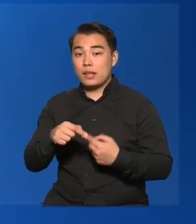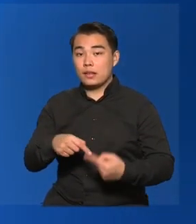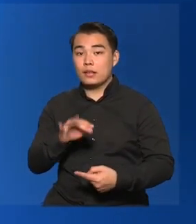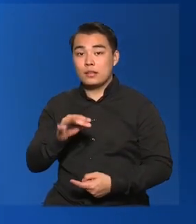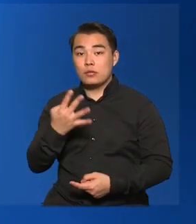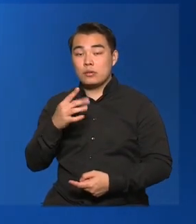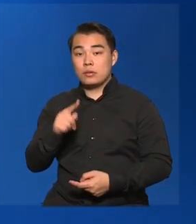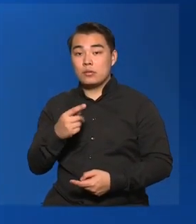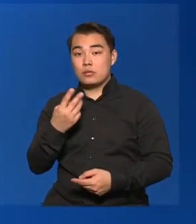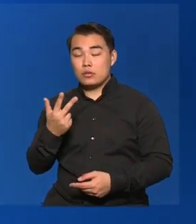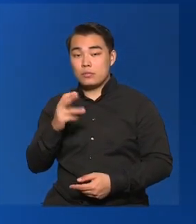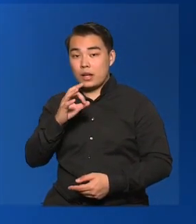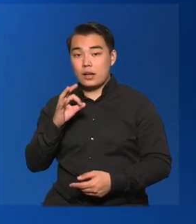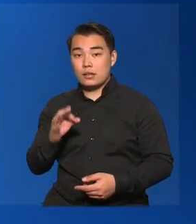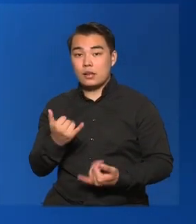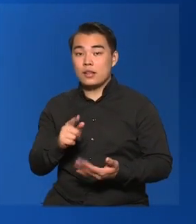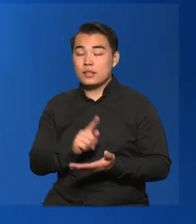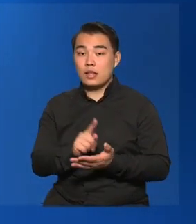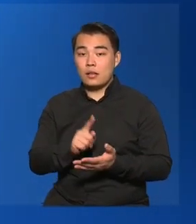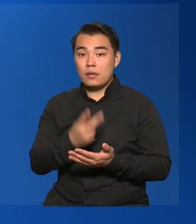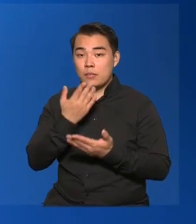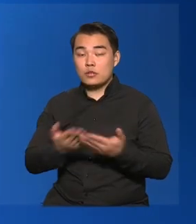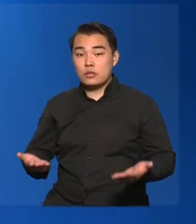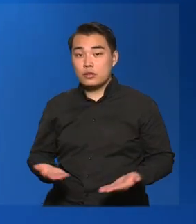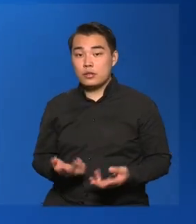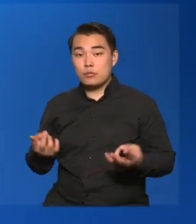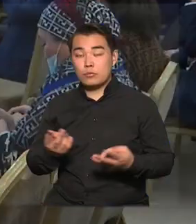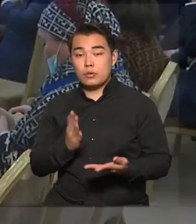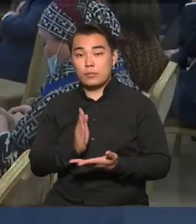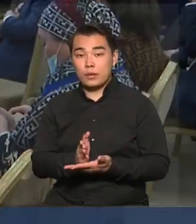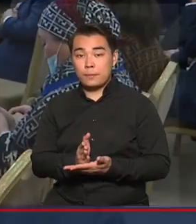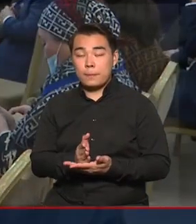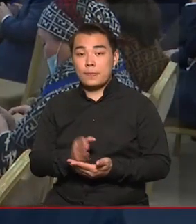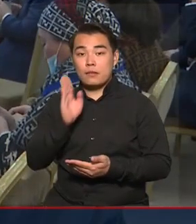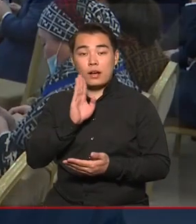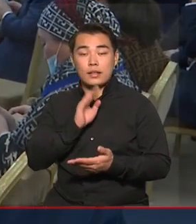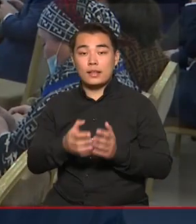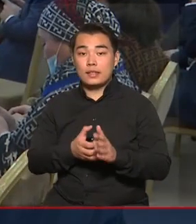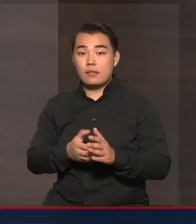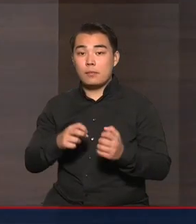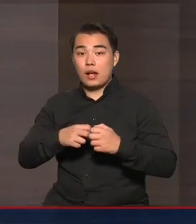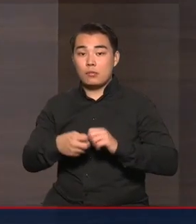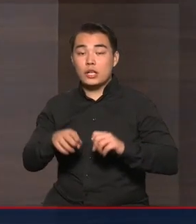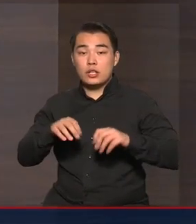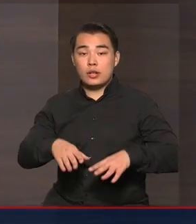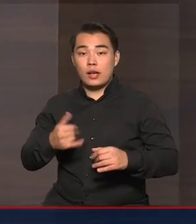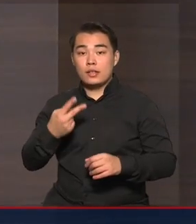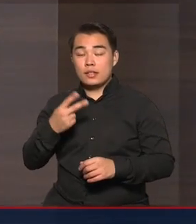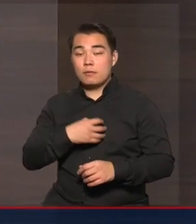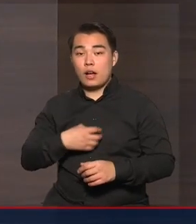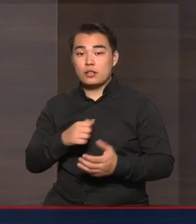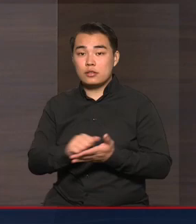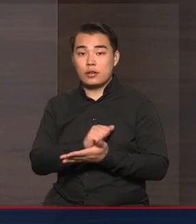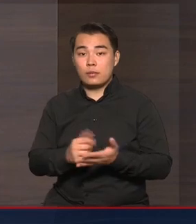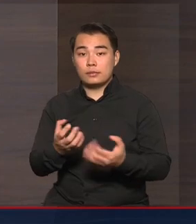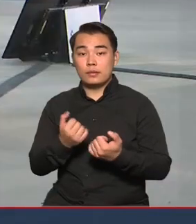ал 4,3%-ы коммуналдық тұрмыстық қажеттіліктерге пайдаланылады. Су тапшылығы проблемасын шешу үшін 2 негізгі құжат